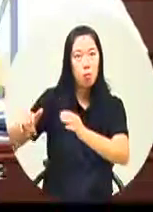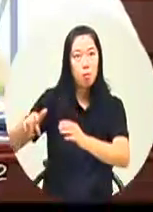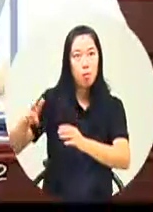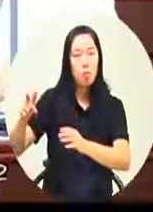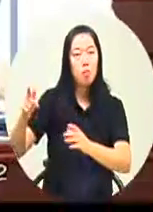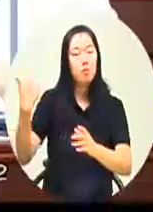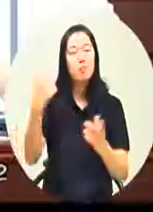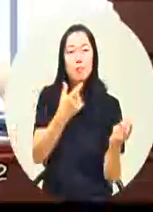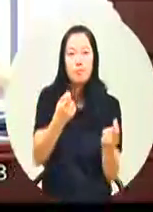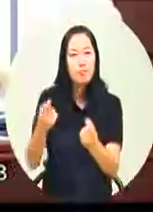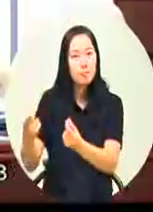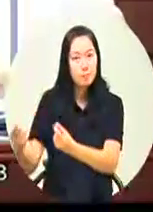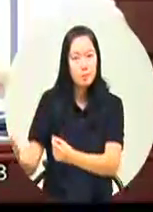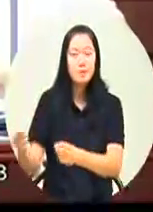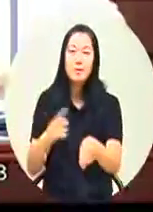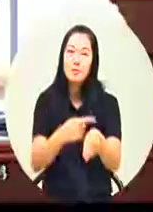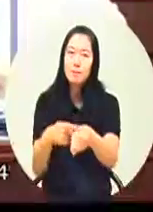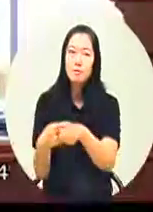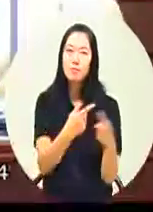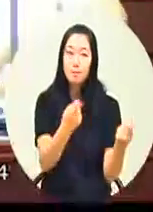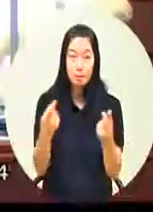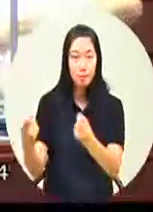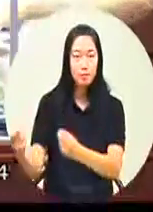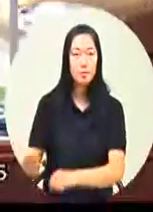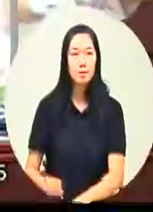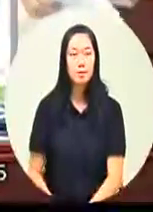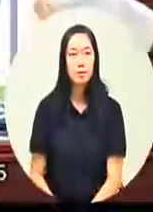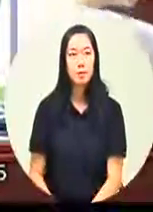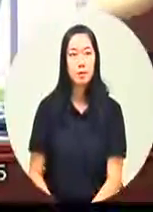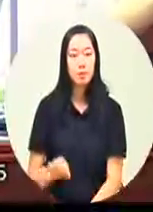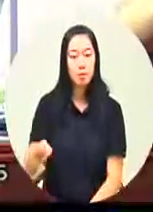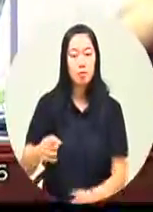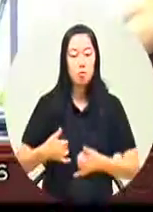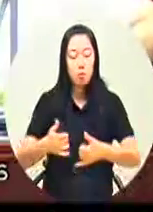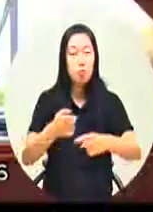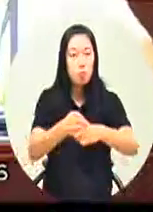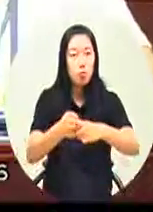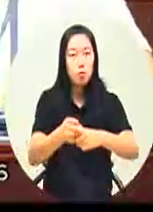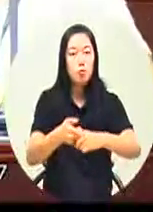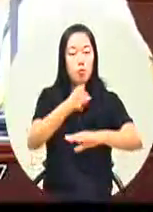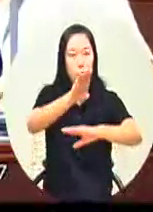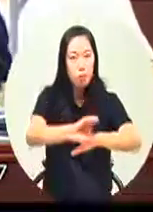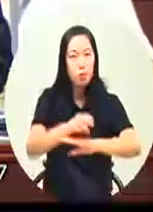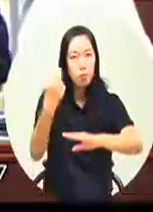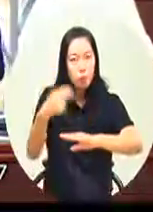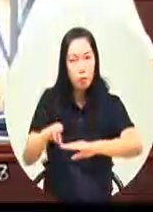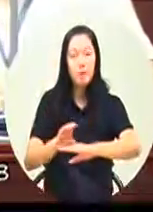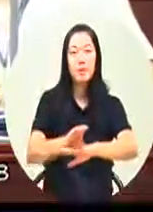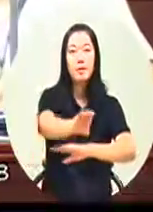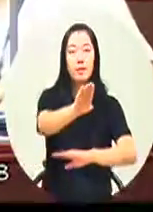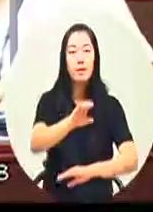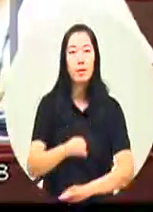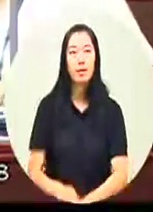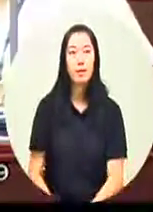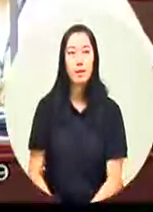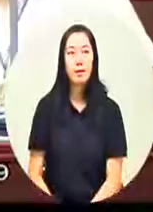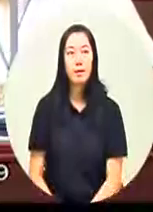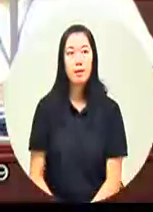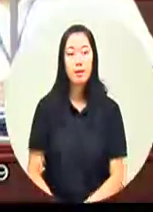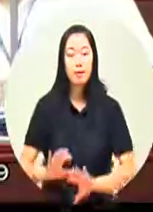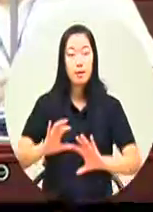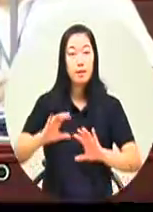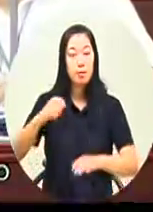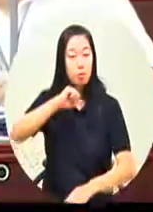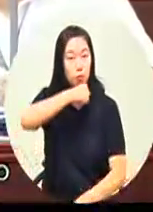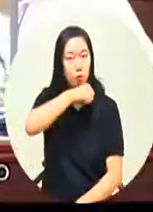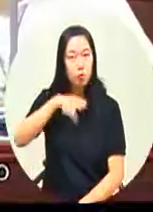常规哦，是法律上就是规定要这样子做的。到了路口一定要停再开哈、哦。那当然，国内过去的